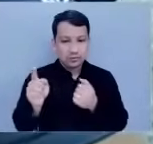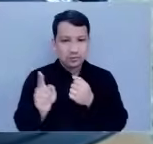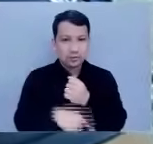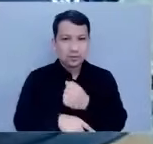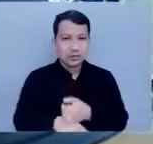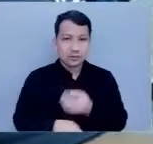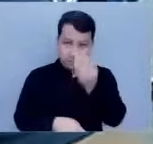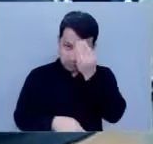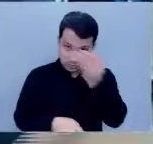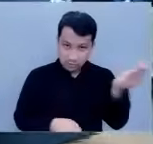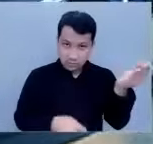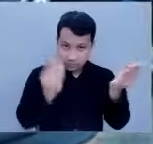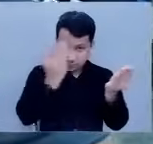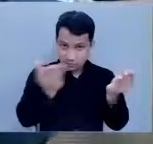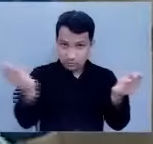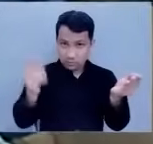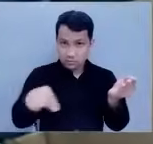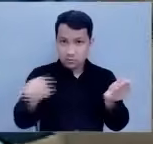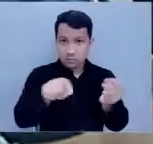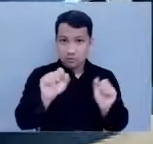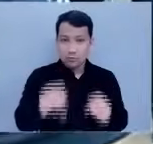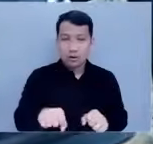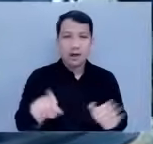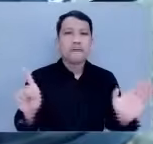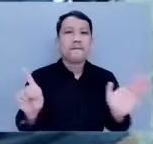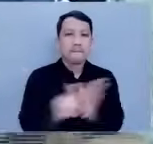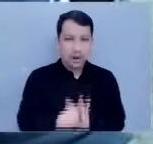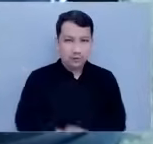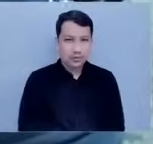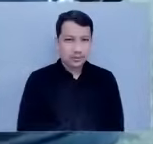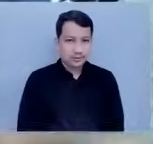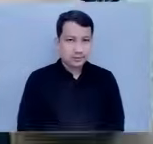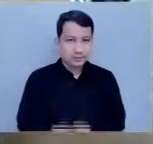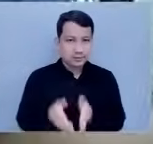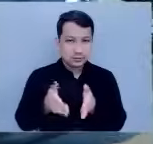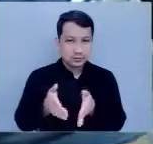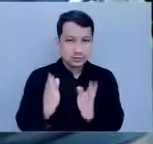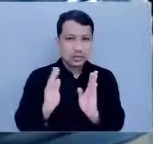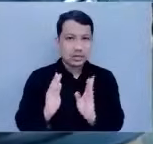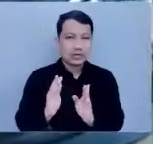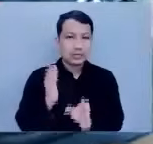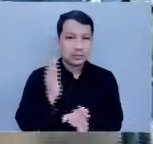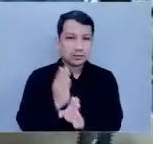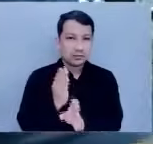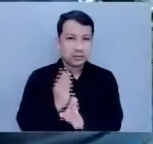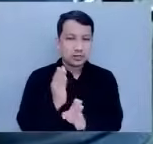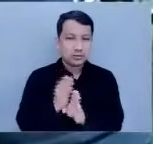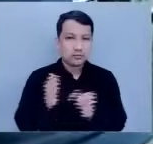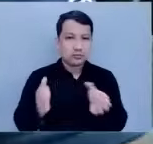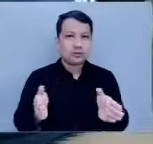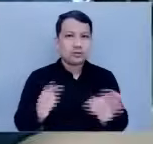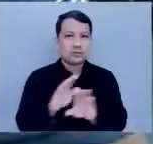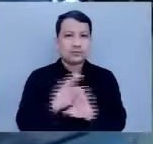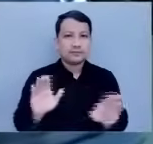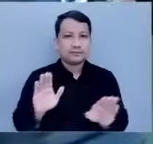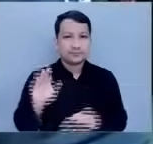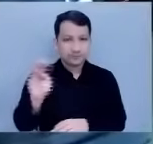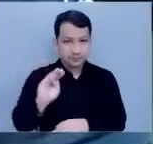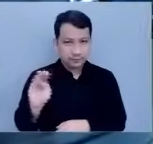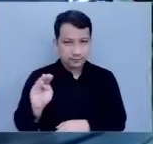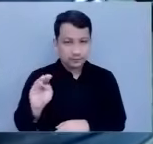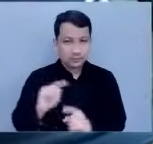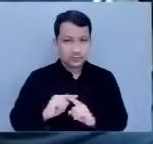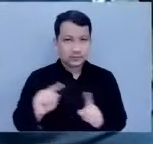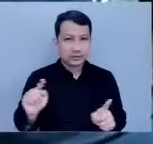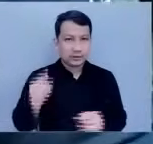mga kababayan natin. Na unang-una, bawal dumaan sa busway. And secondly, sinasabihan na namin sila na by Monday, iba na yung